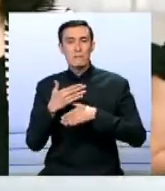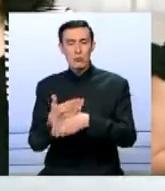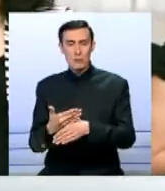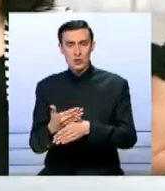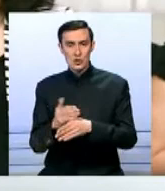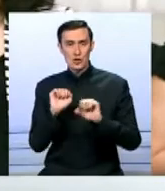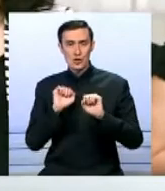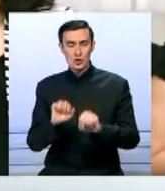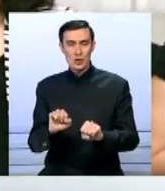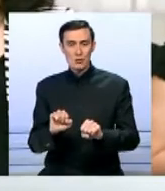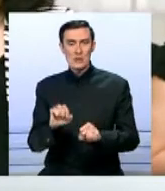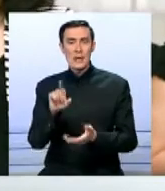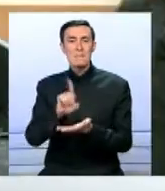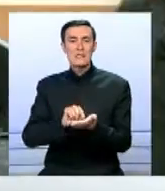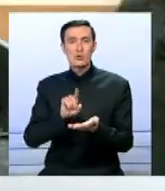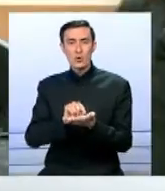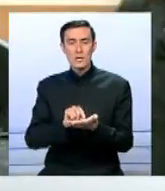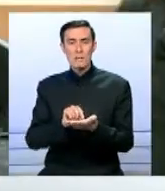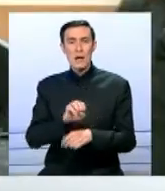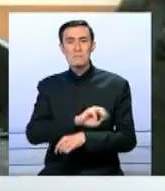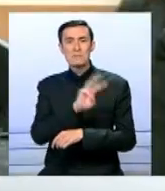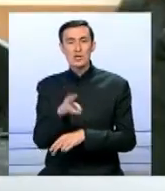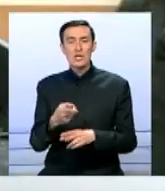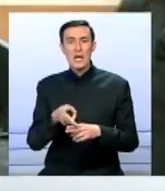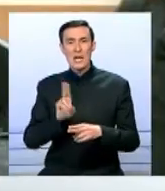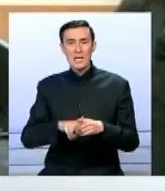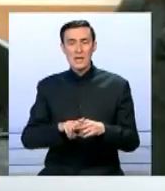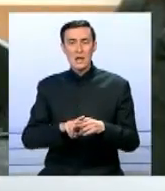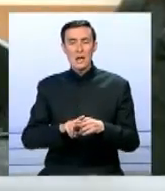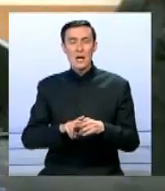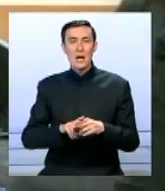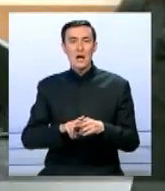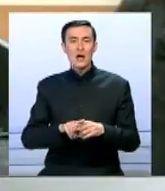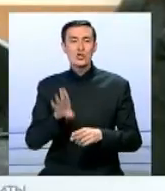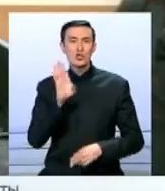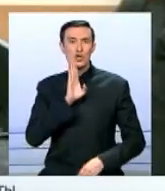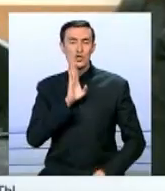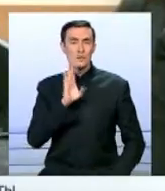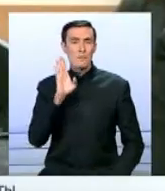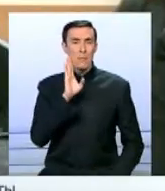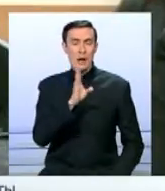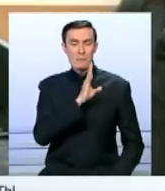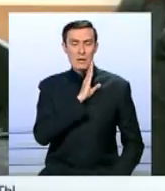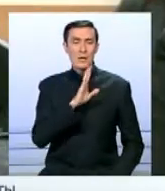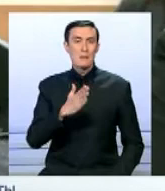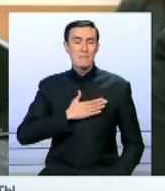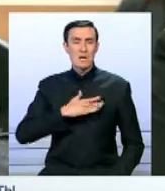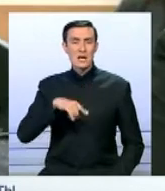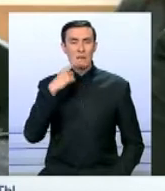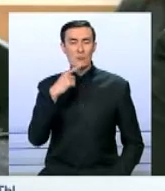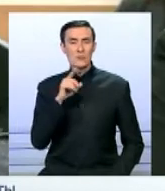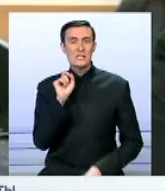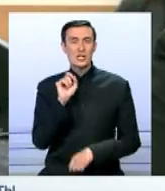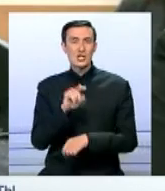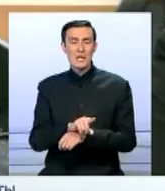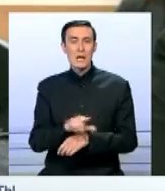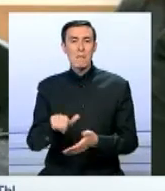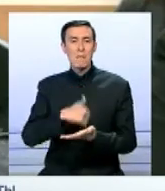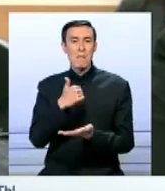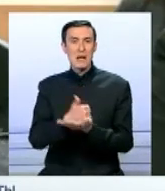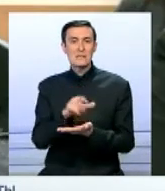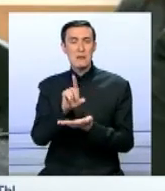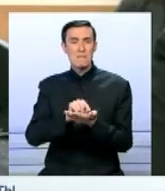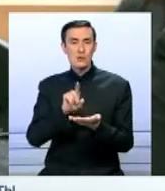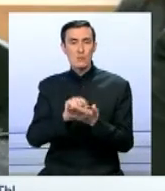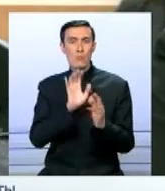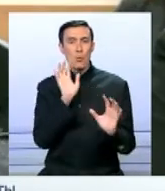об этом. По пенсионному обеспечению данных мам, например, мы говорим о том, что при назначении базовой пенсии году